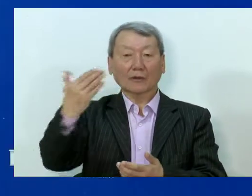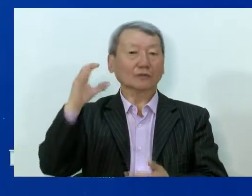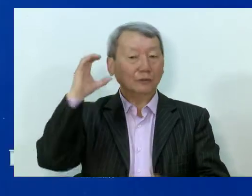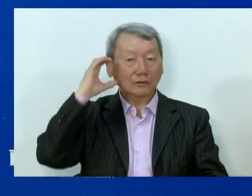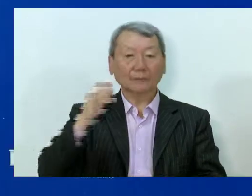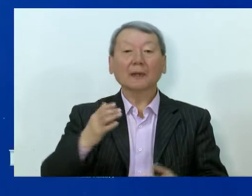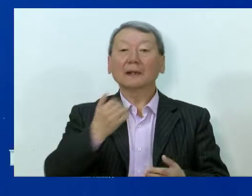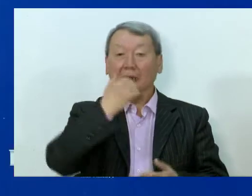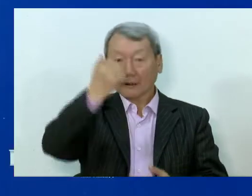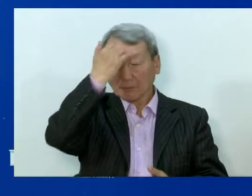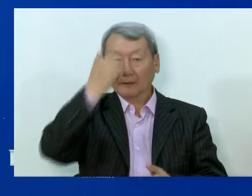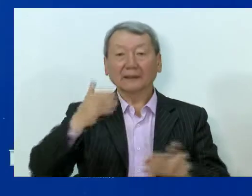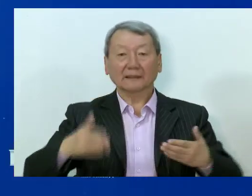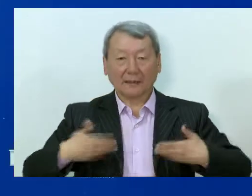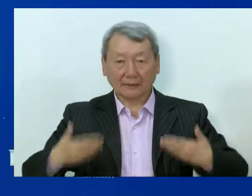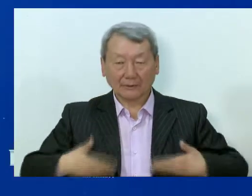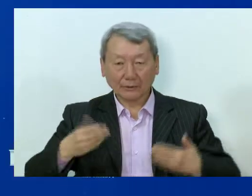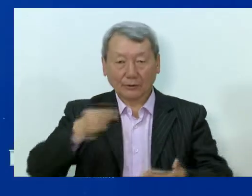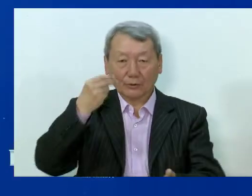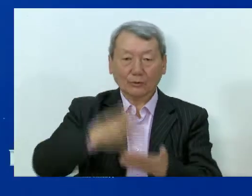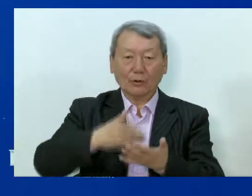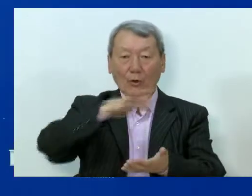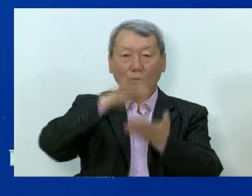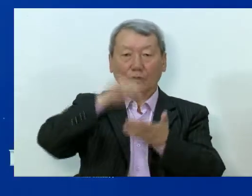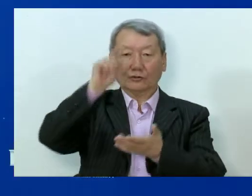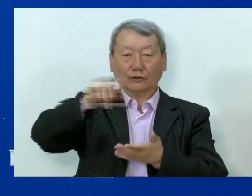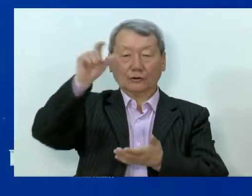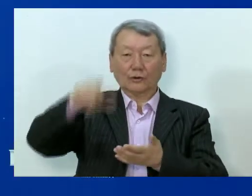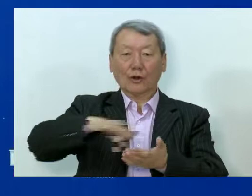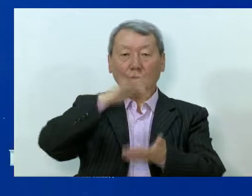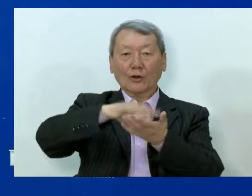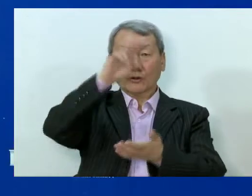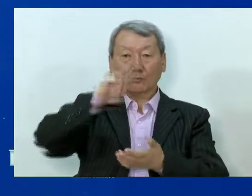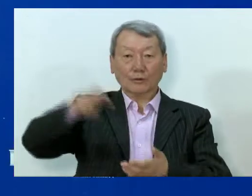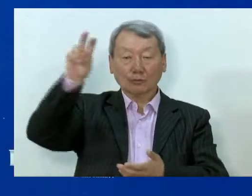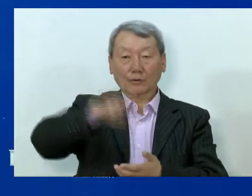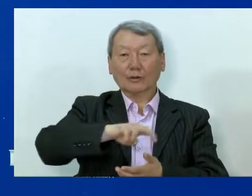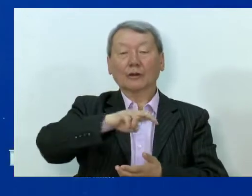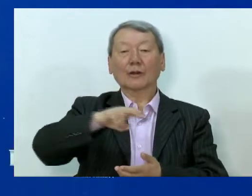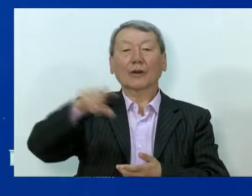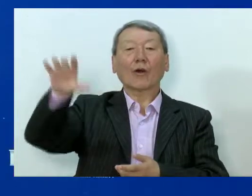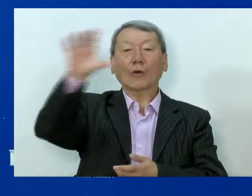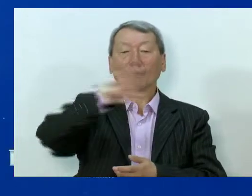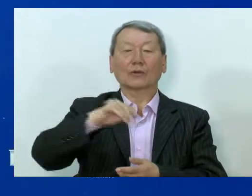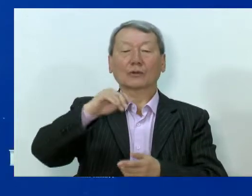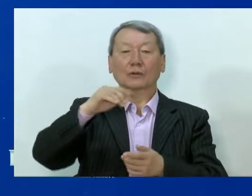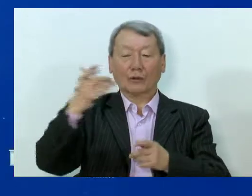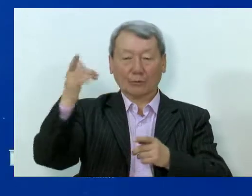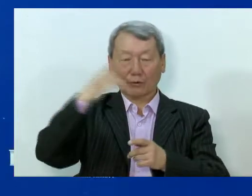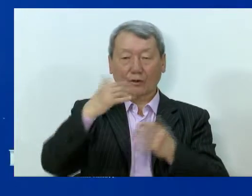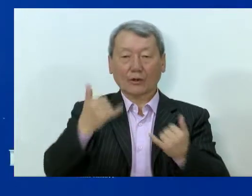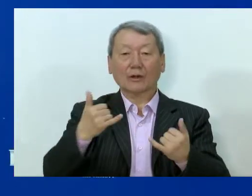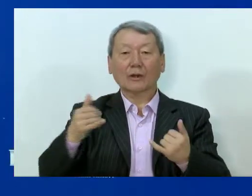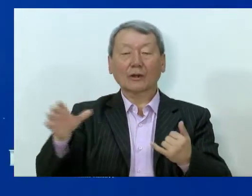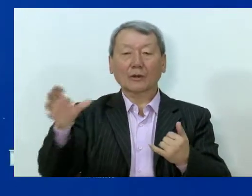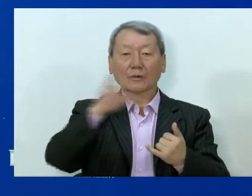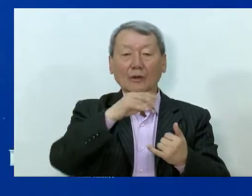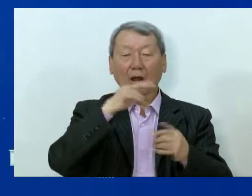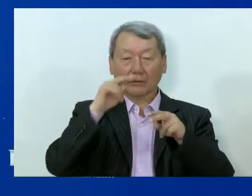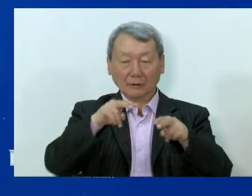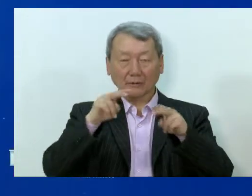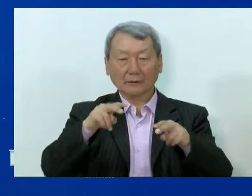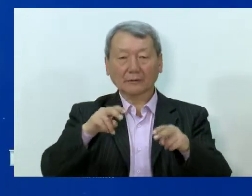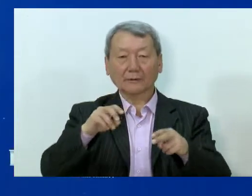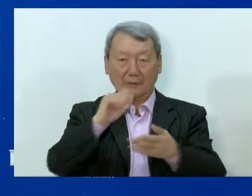рахмат сама 40 форматов карт автор пишет шаровой тихон дух дал туров тут же на разумного